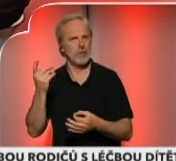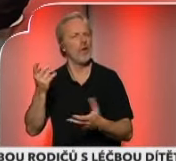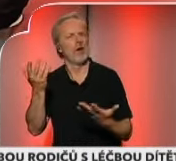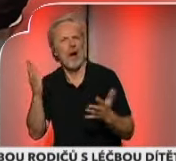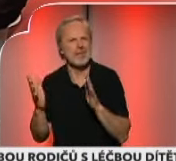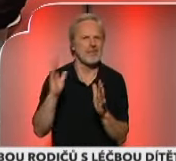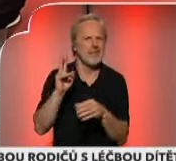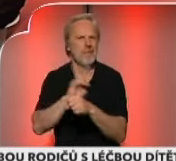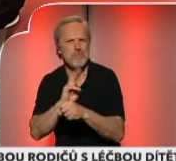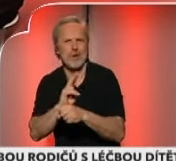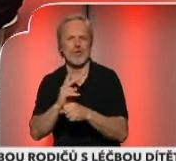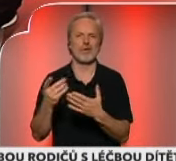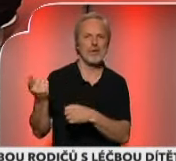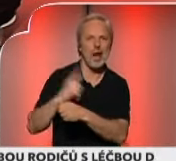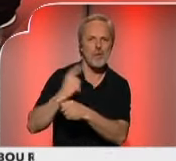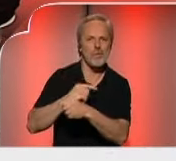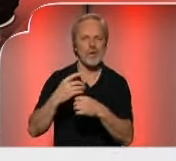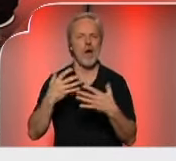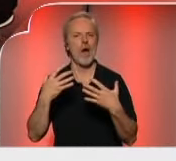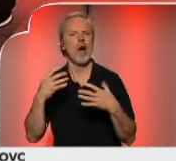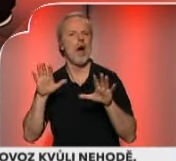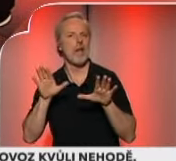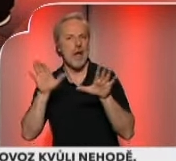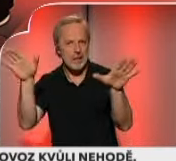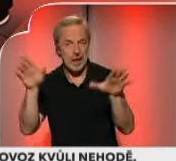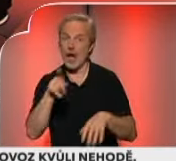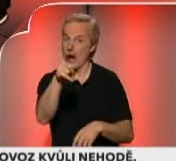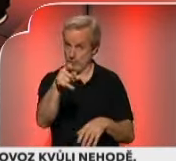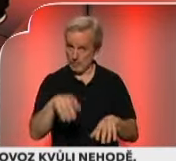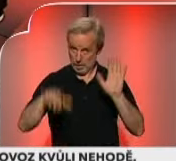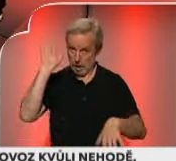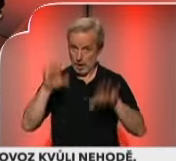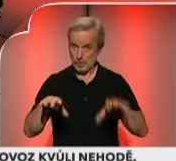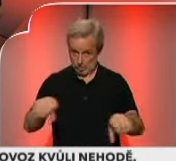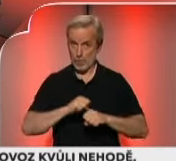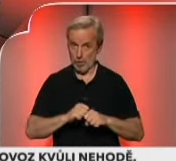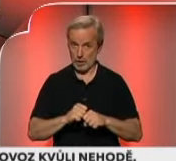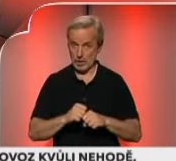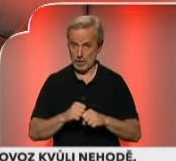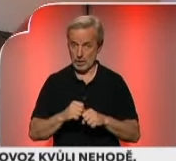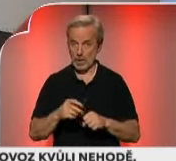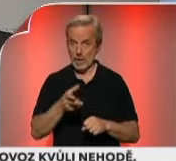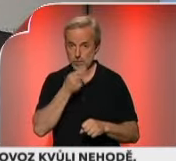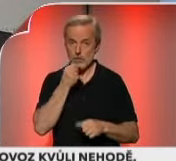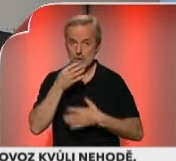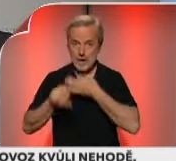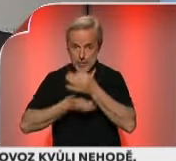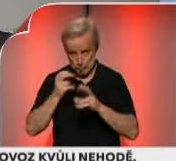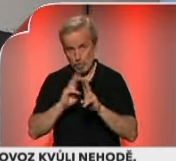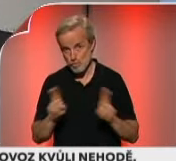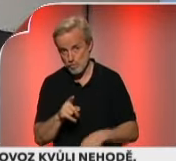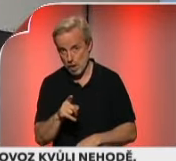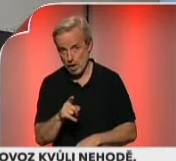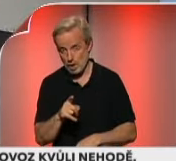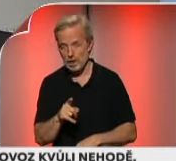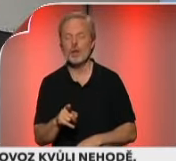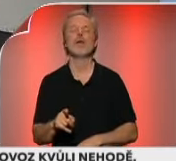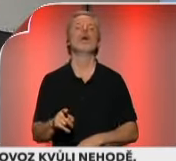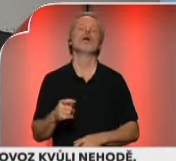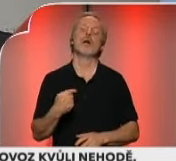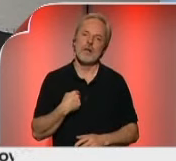hlasovat pro zbavení Vlasty parkanové imunity pro její vydání k trestnímu stíhání Já bych řekl že v této chvíli můžeme